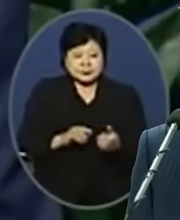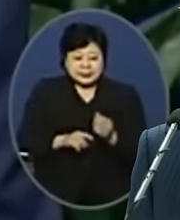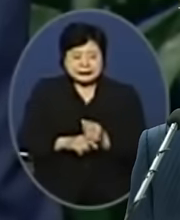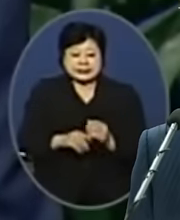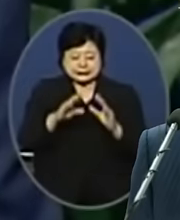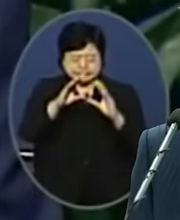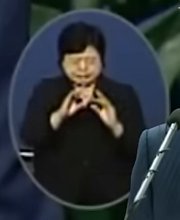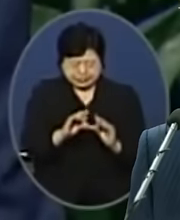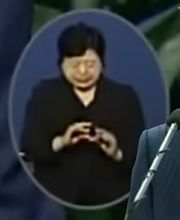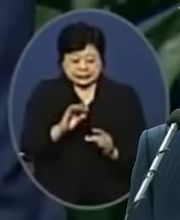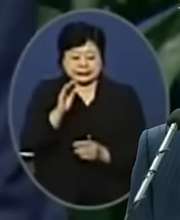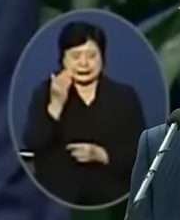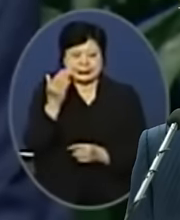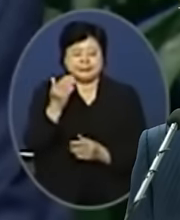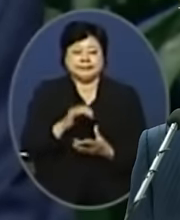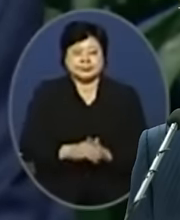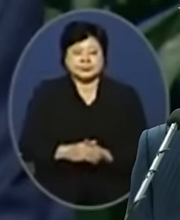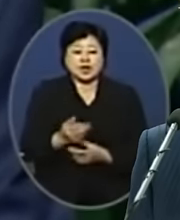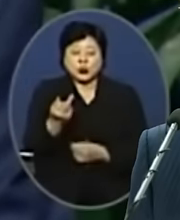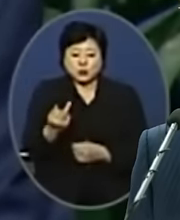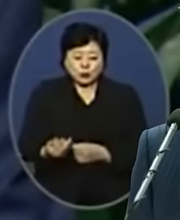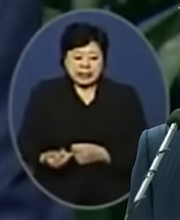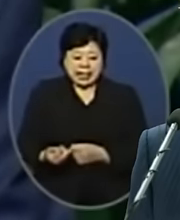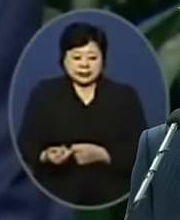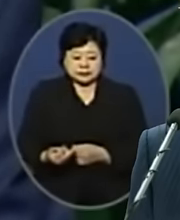맞아서 그를